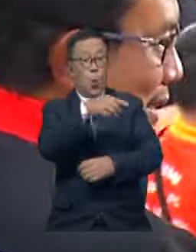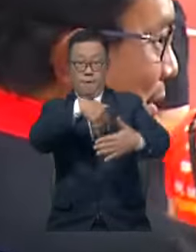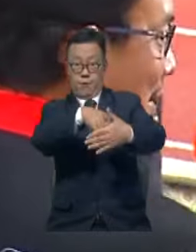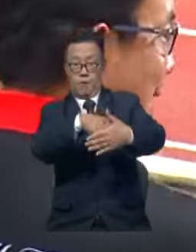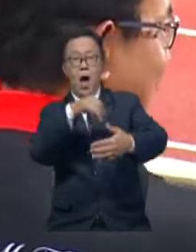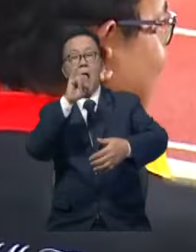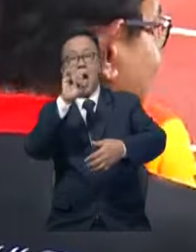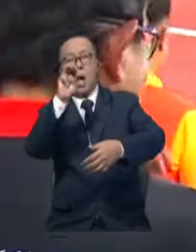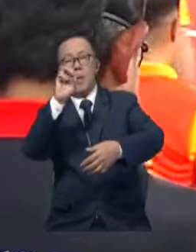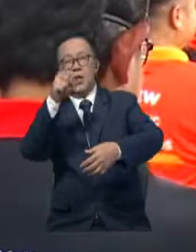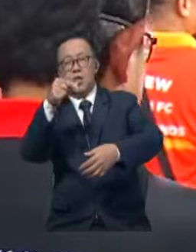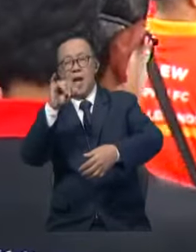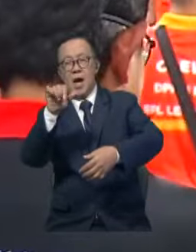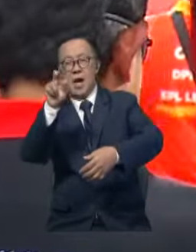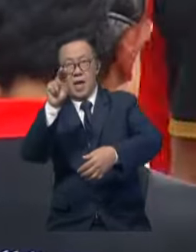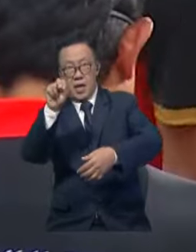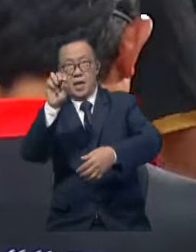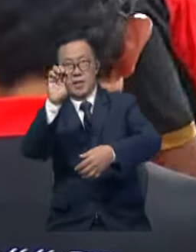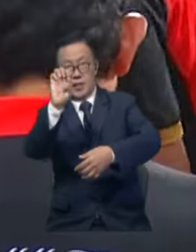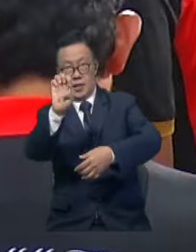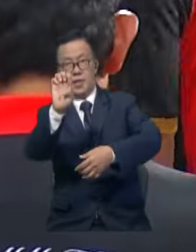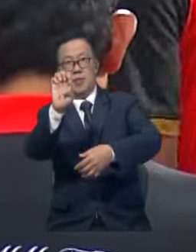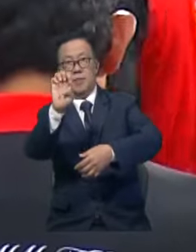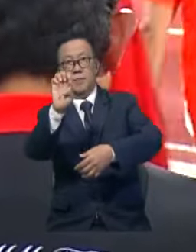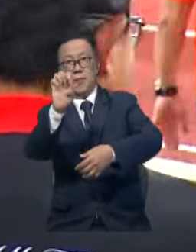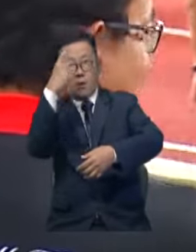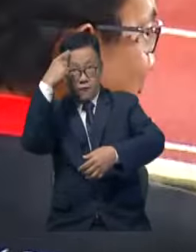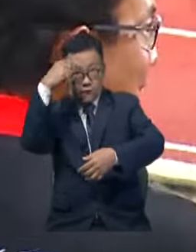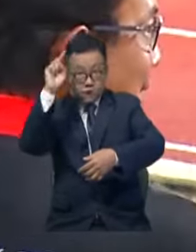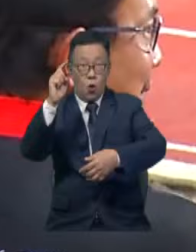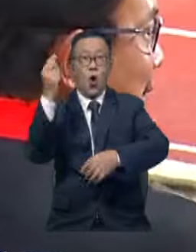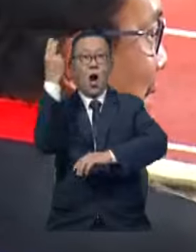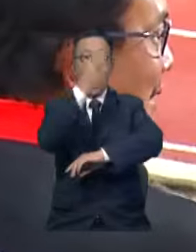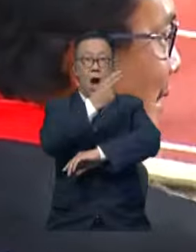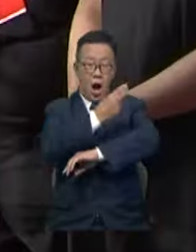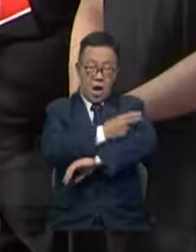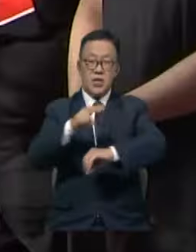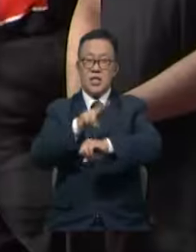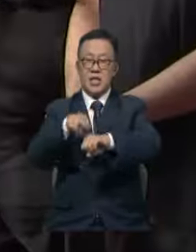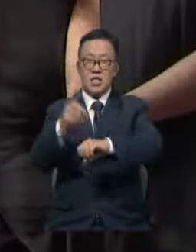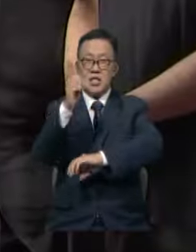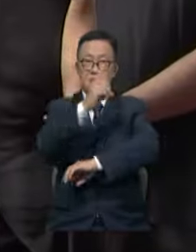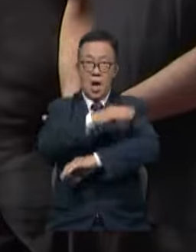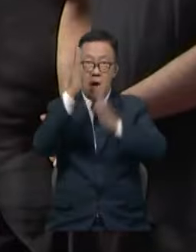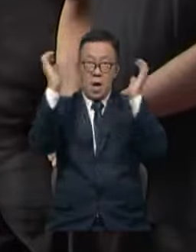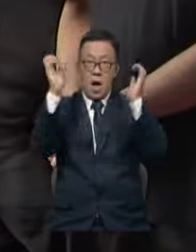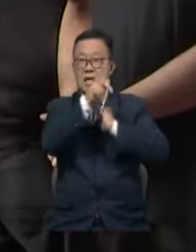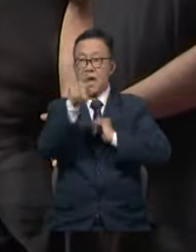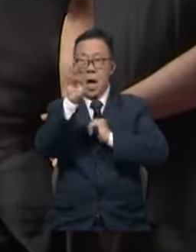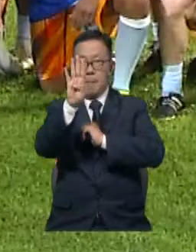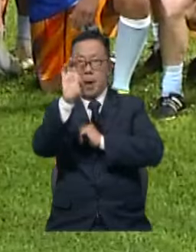Sepak Imagine dianjurkan oleh Imagine Sendirian Berhad sempena sambutan Hari Kebangsaan Negara Brunei Darussalam